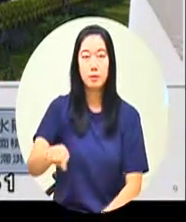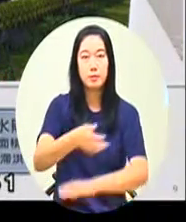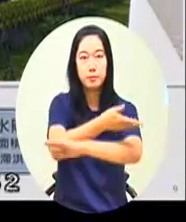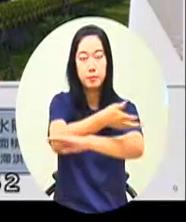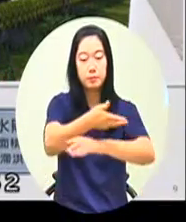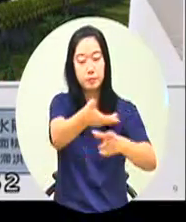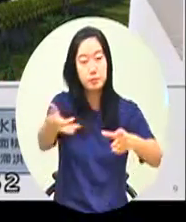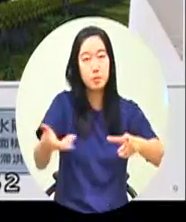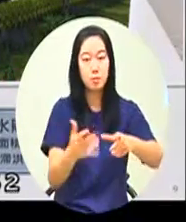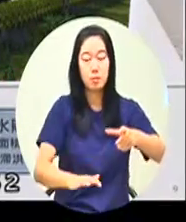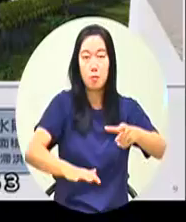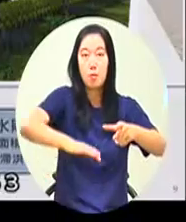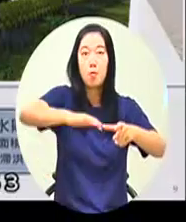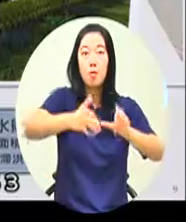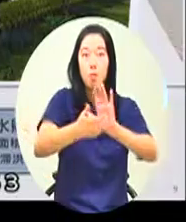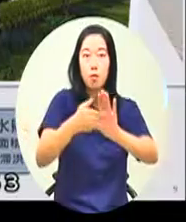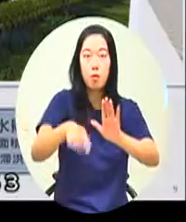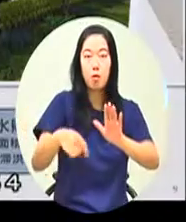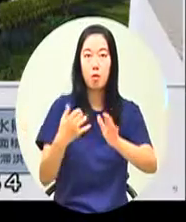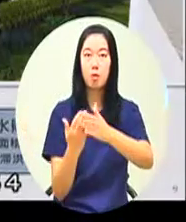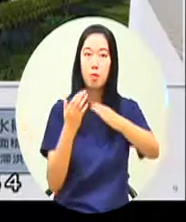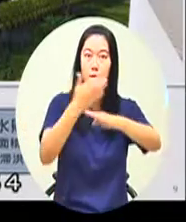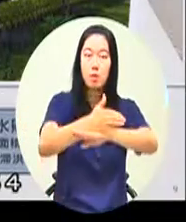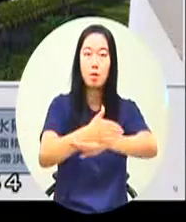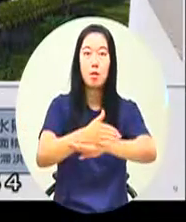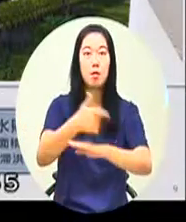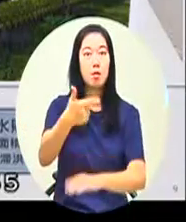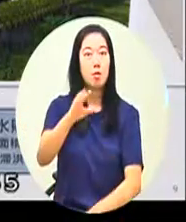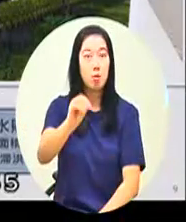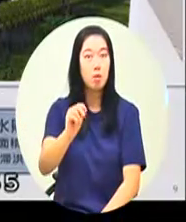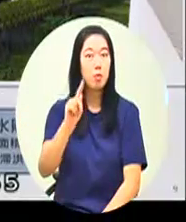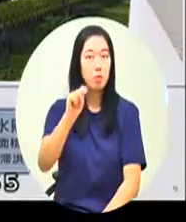施呢，我们超过6万吨的自动车的容